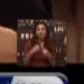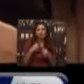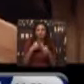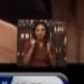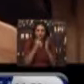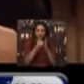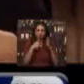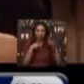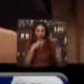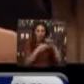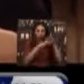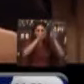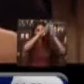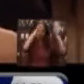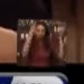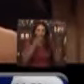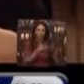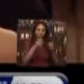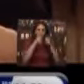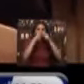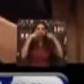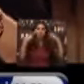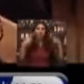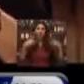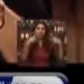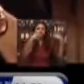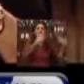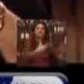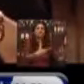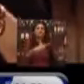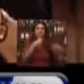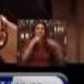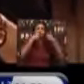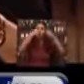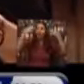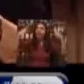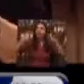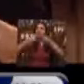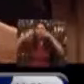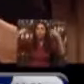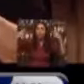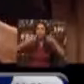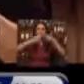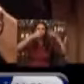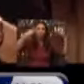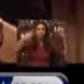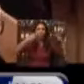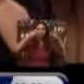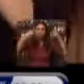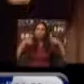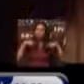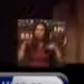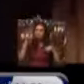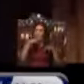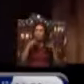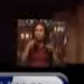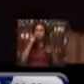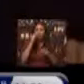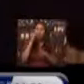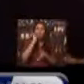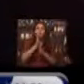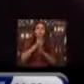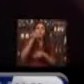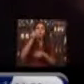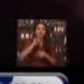بتحن او بتتأثر بالمعاملة دي. يعني كنت اخش الاوضة بتاعتي الاقيها فيها ورد من